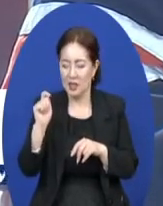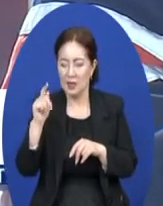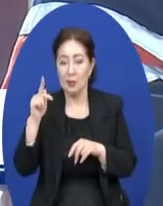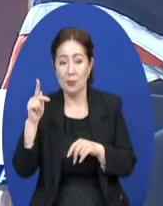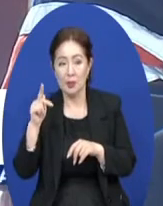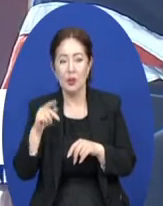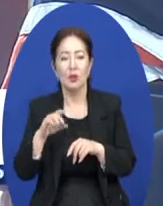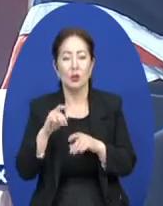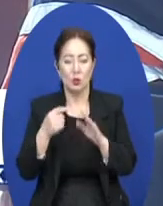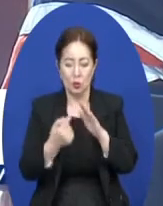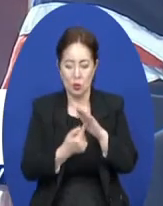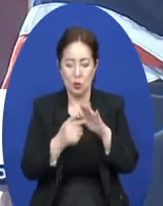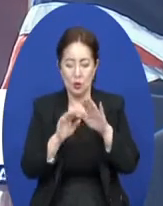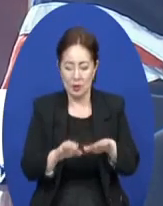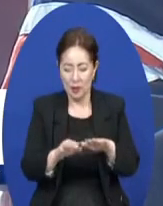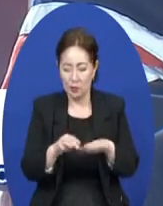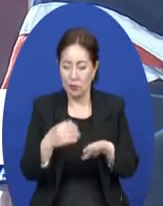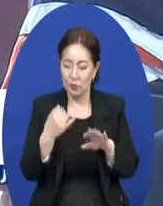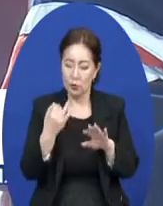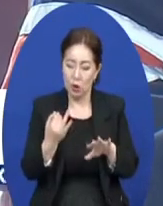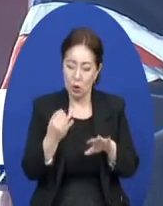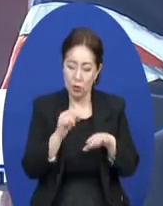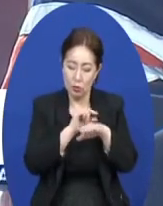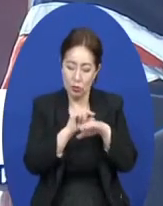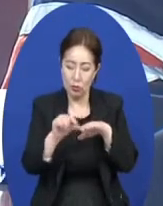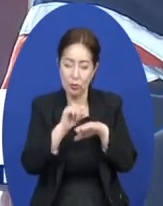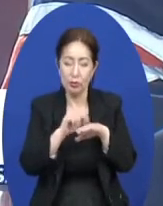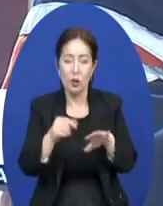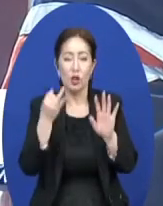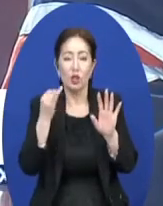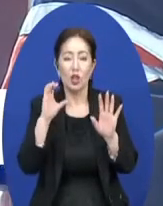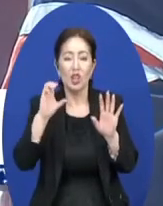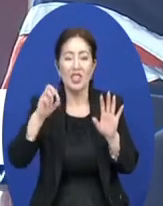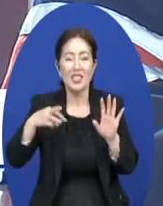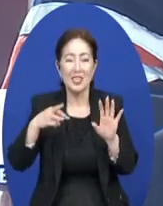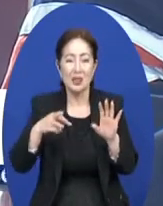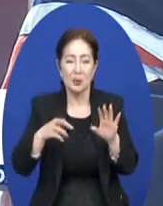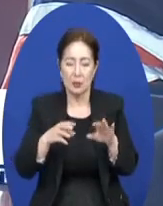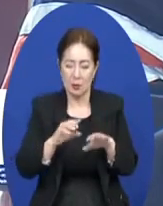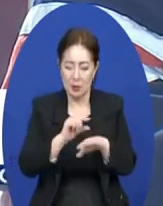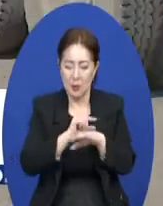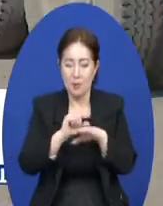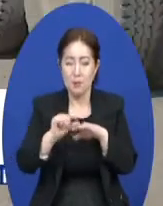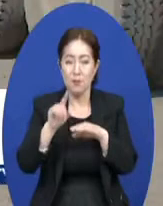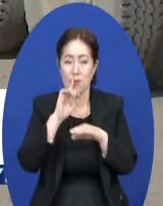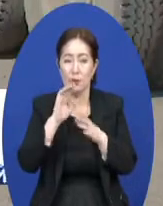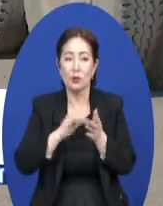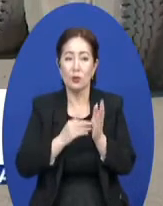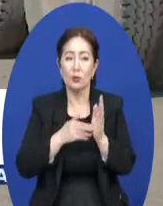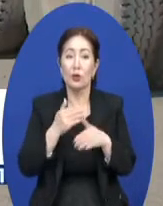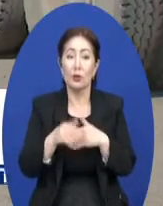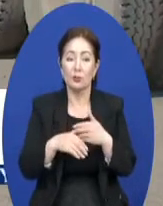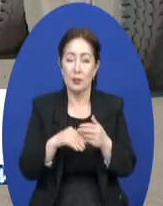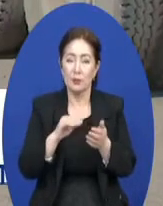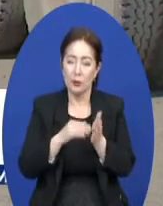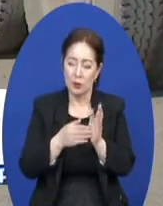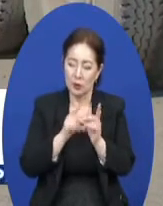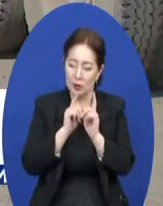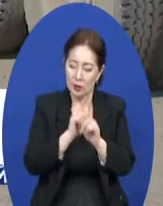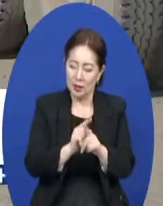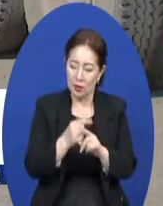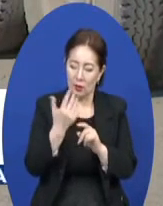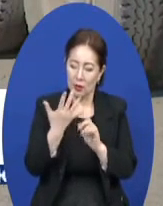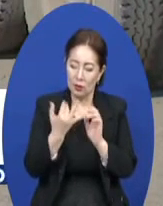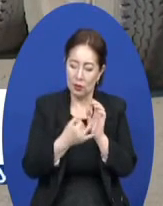Дээрэс нь 72 үеэр нийтдээ 7 санжийн хүчлэлтийн хийхээр төлөвлөж байгаа. Төлөвлөгөө ёсоор